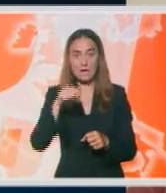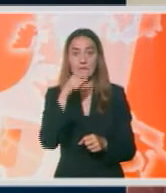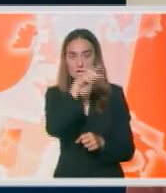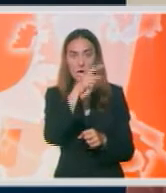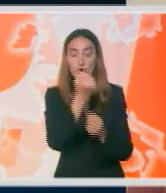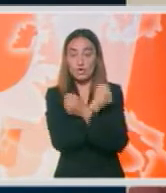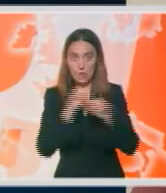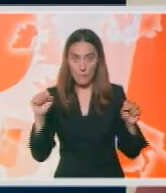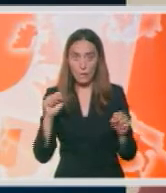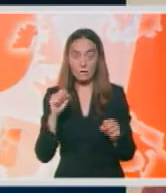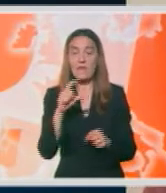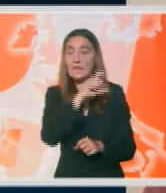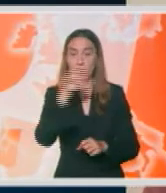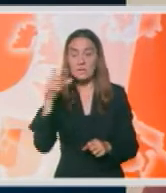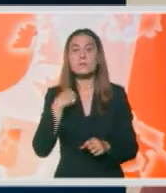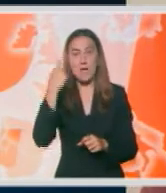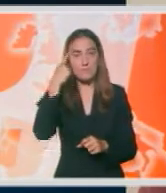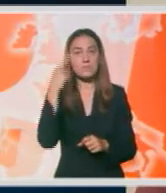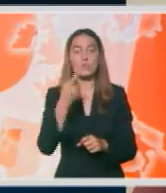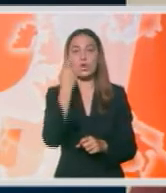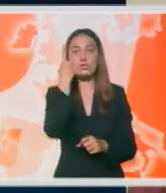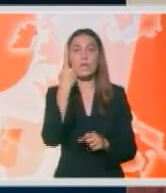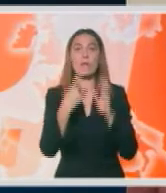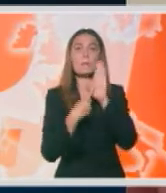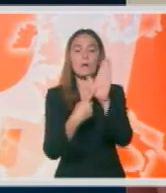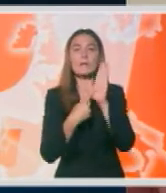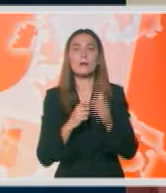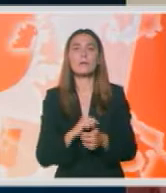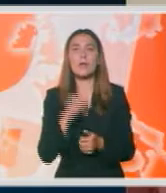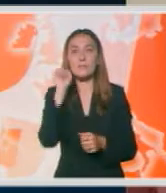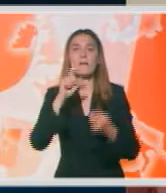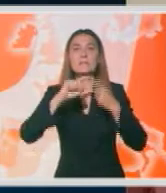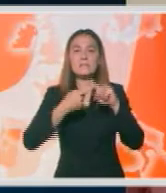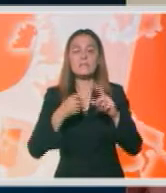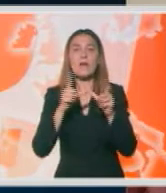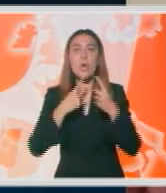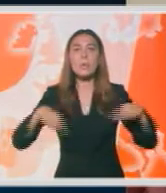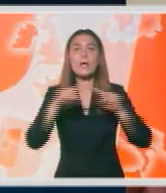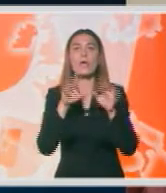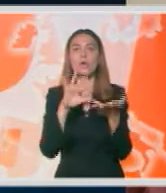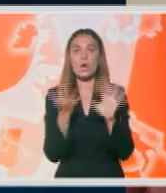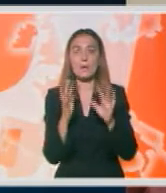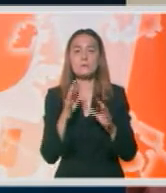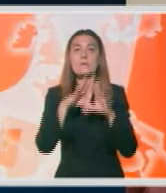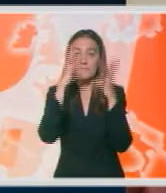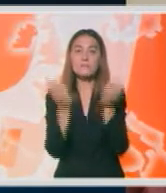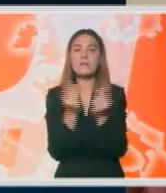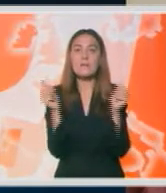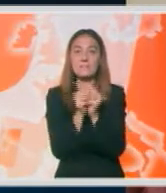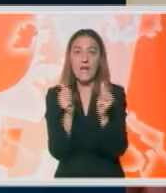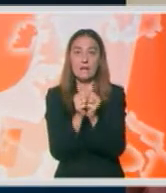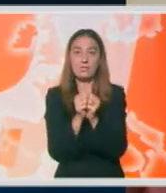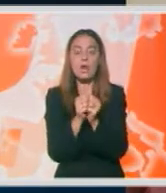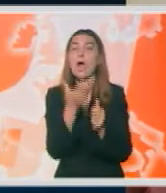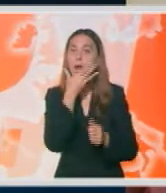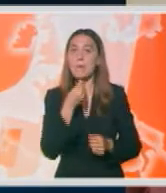Trifunović oslobodi krivice, mislim da bi to bio još jedan pokazatelj da se stvari u regionu normalizuju. Sve zajedno,